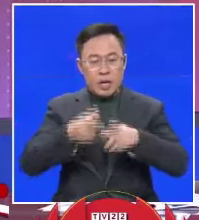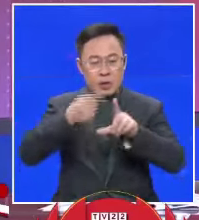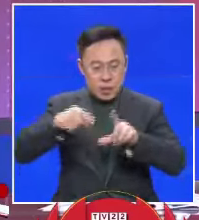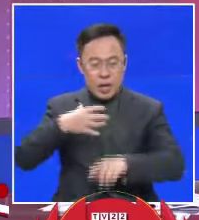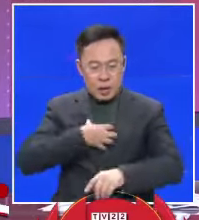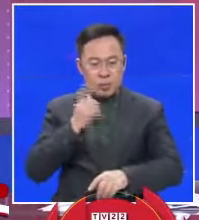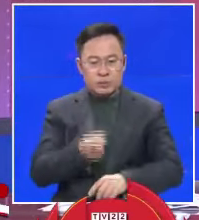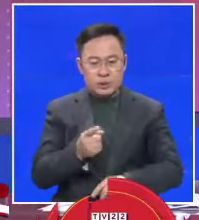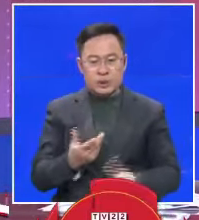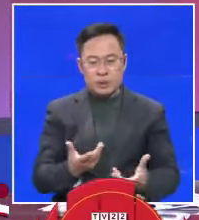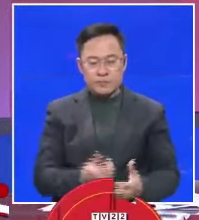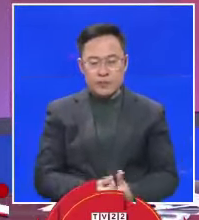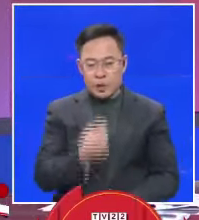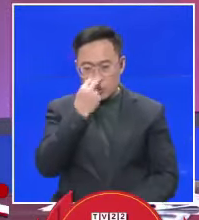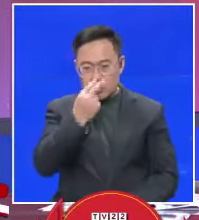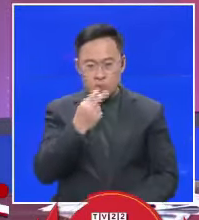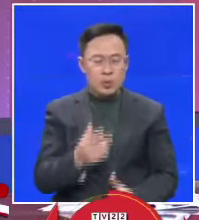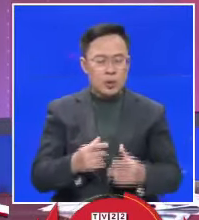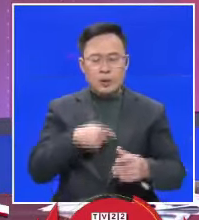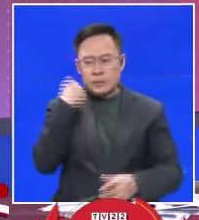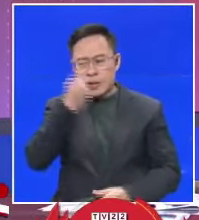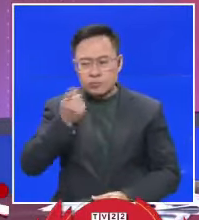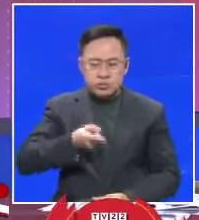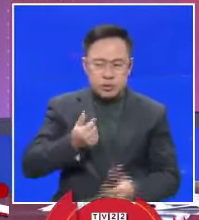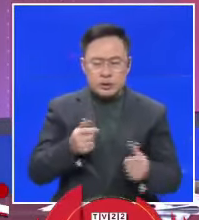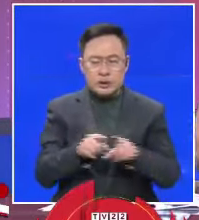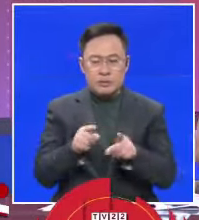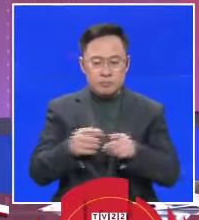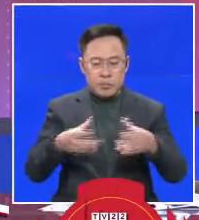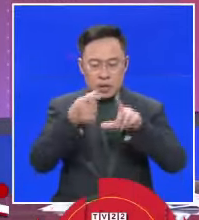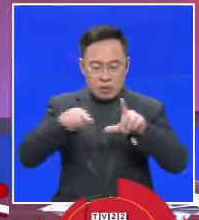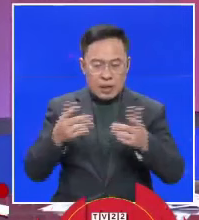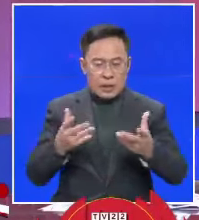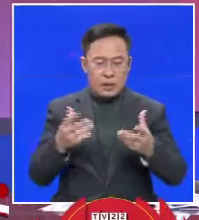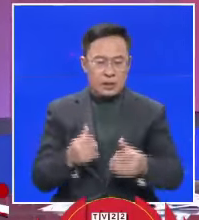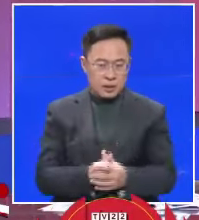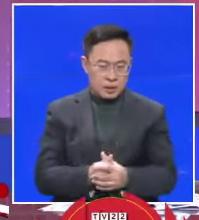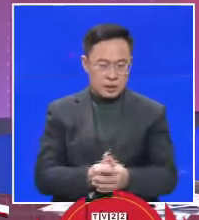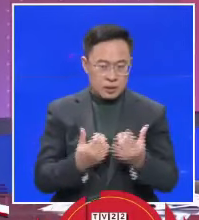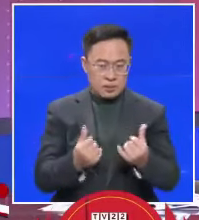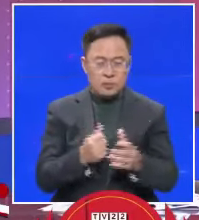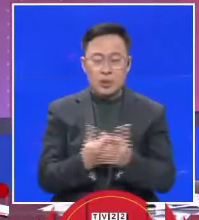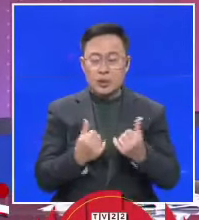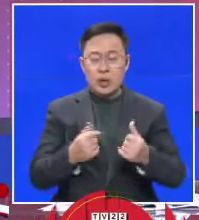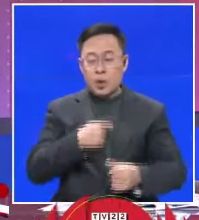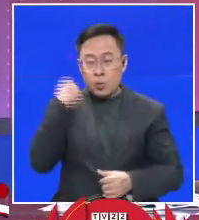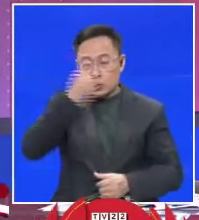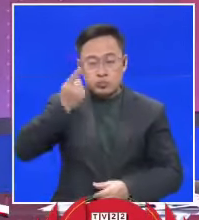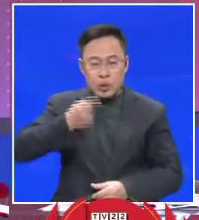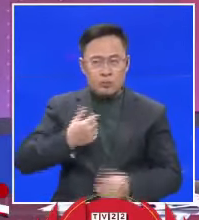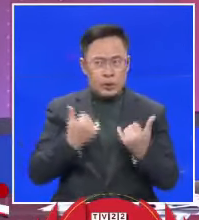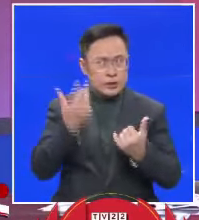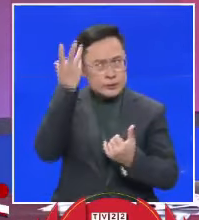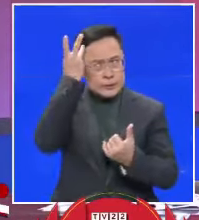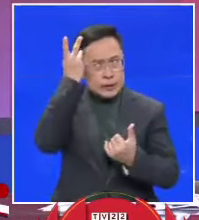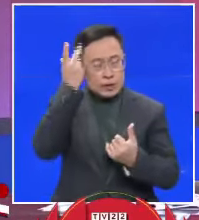ตัดสินใจช่วงนี้นะครับจะอยู่พักเดิมจะมีลุ้นหรือเปล่า ขนาด ย้ายค่ายคนเลือกแน่ๆ เจ้าของพื้นที ่ หลายที่นะยังจะไปส